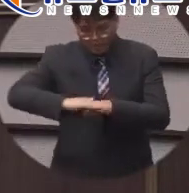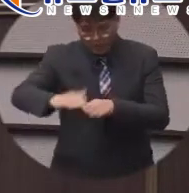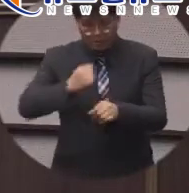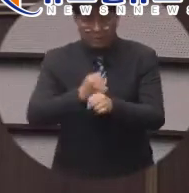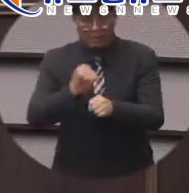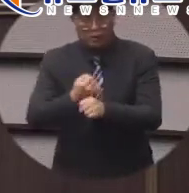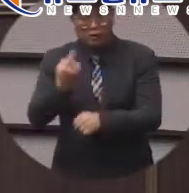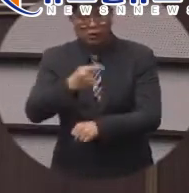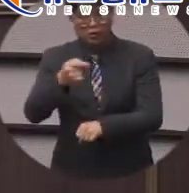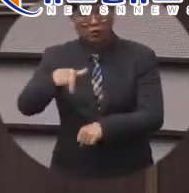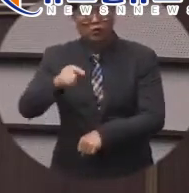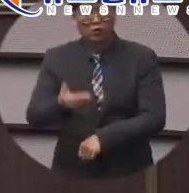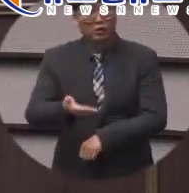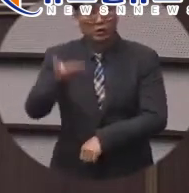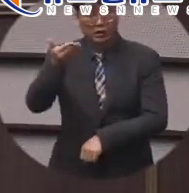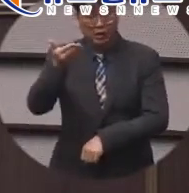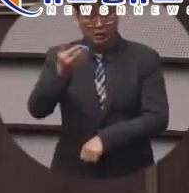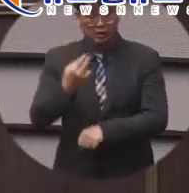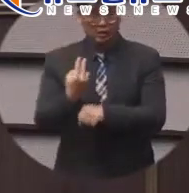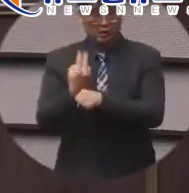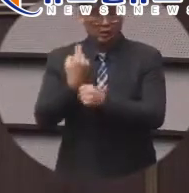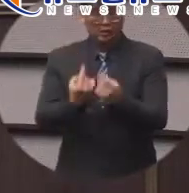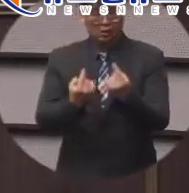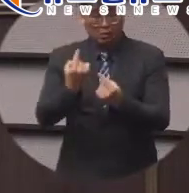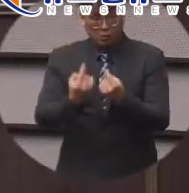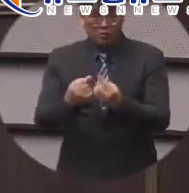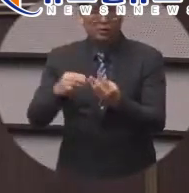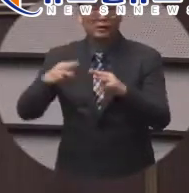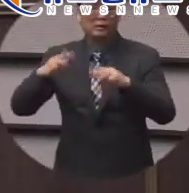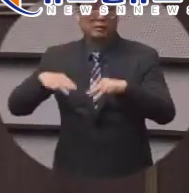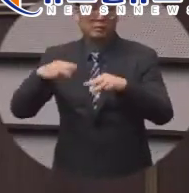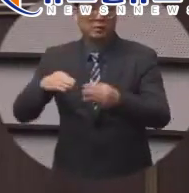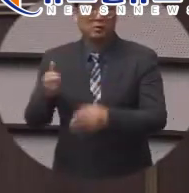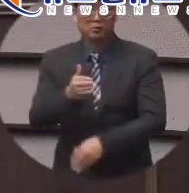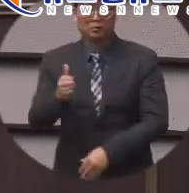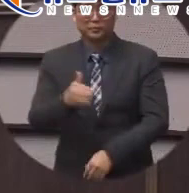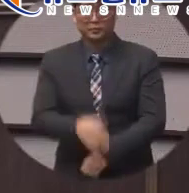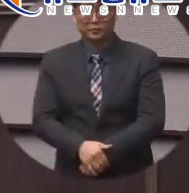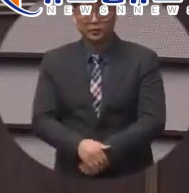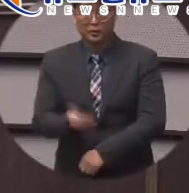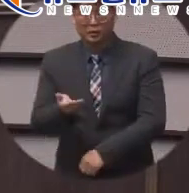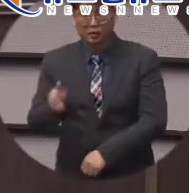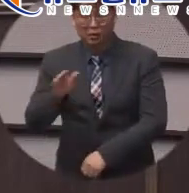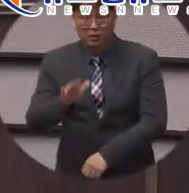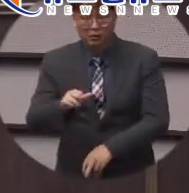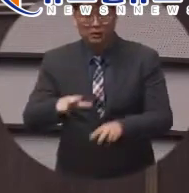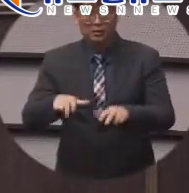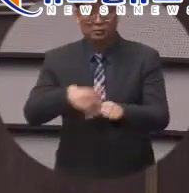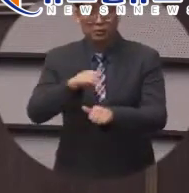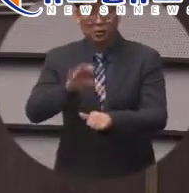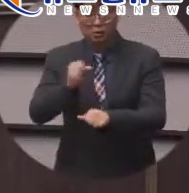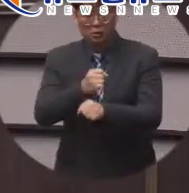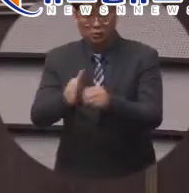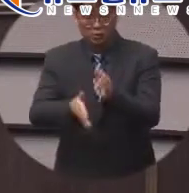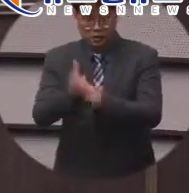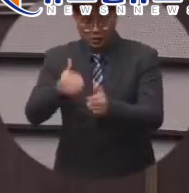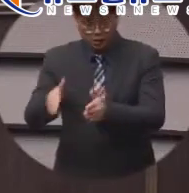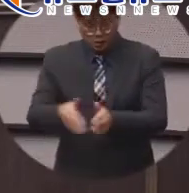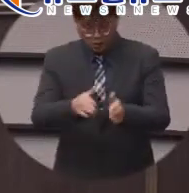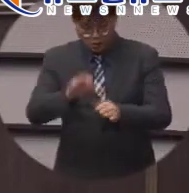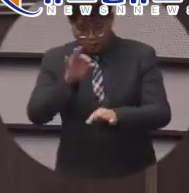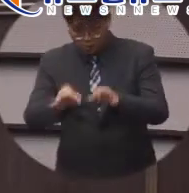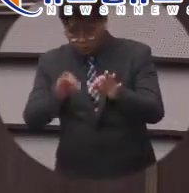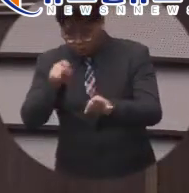건으로 전년 대비 약 3배에 달합니다. 그럼에도 불구하고 지금도 광주시 도로